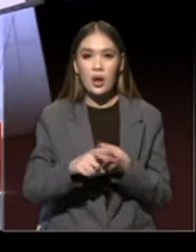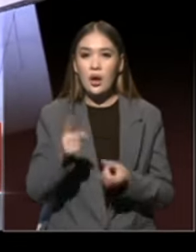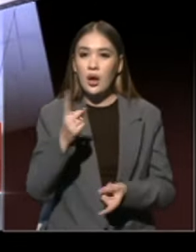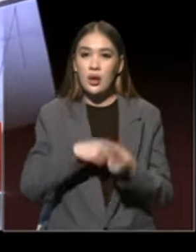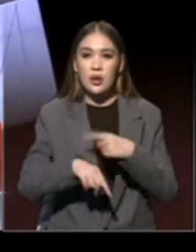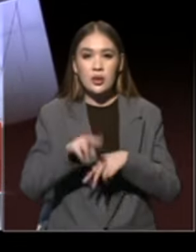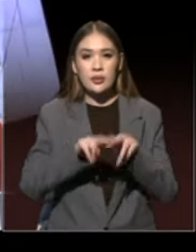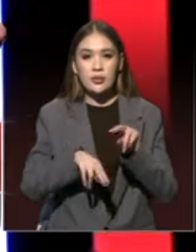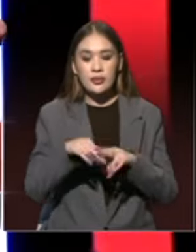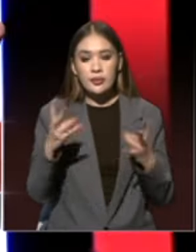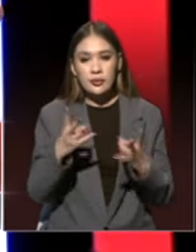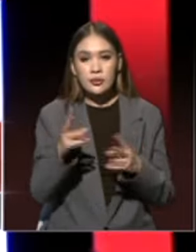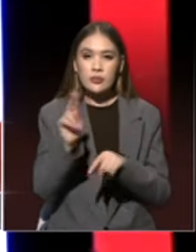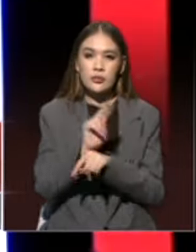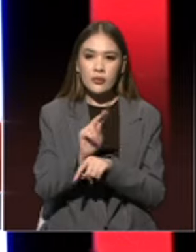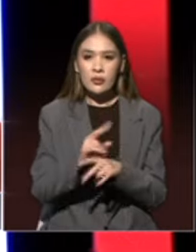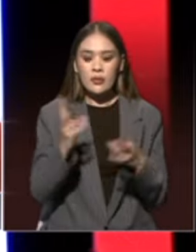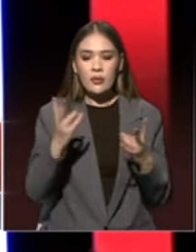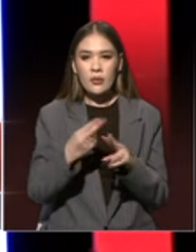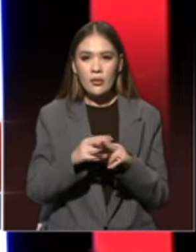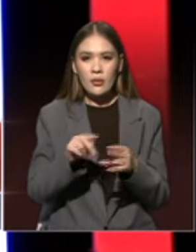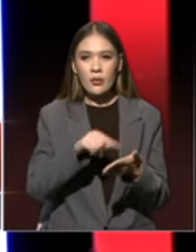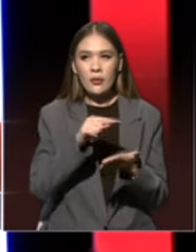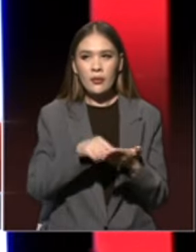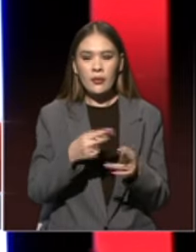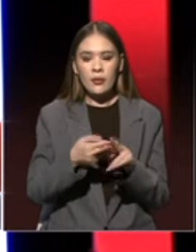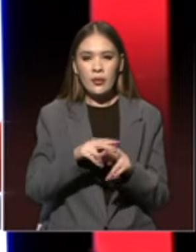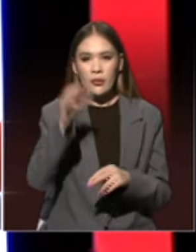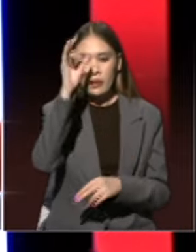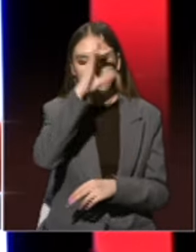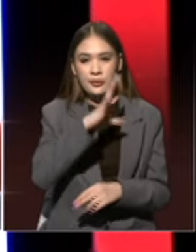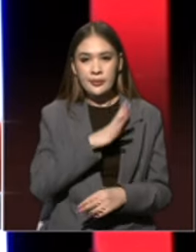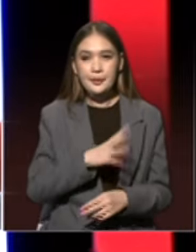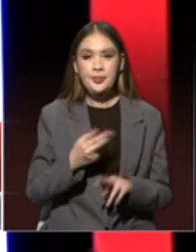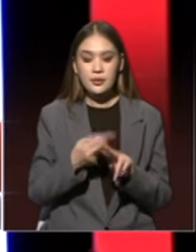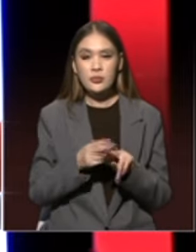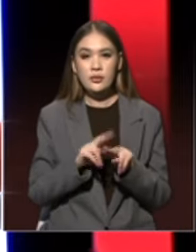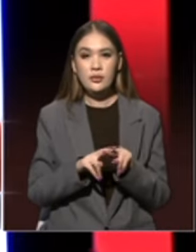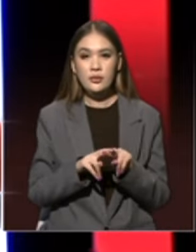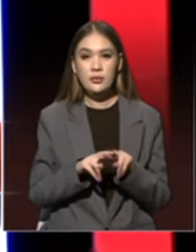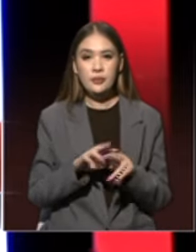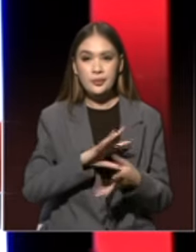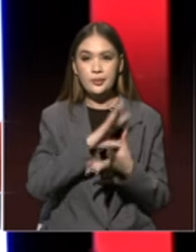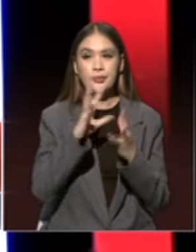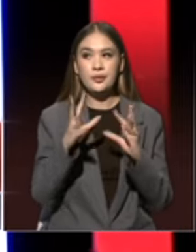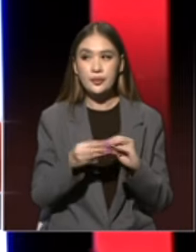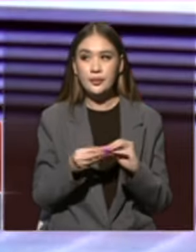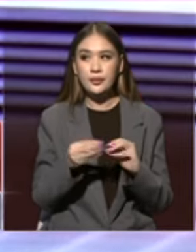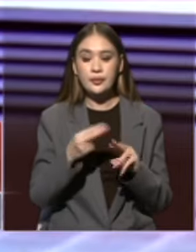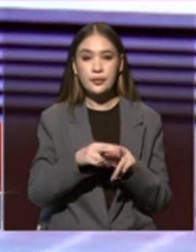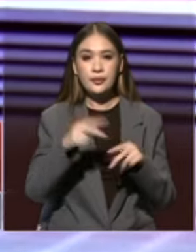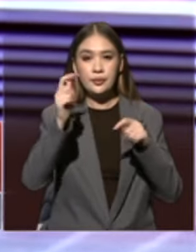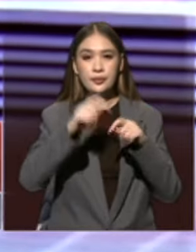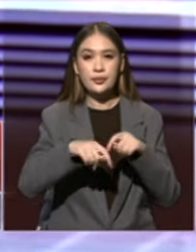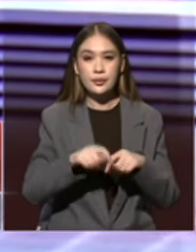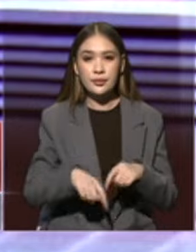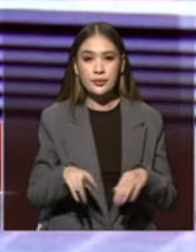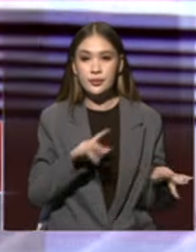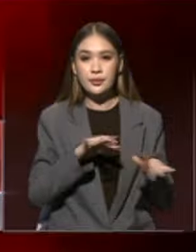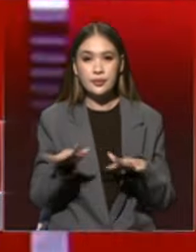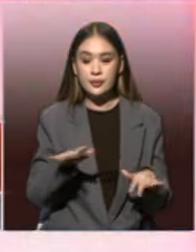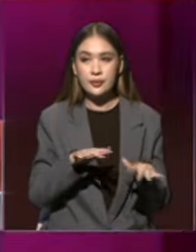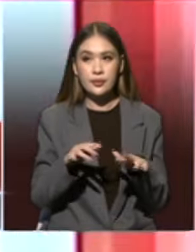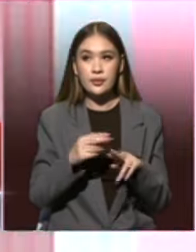жөндеу керек пе деген сұрақ қой, иә? Сол ғой. Марат мырза. Енді сол ғой, не үшін тексеру нәтижесі, не үшін техникалық